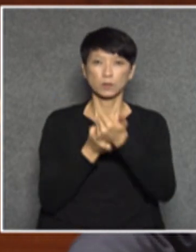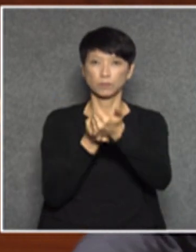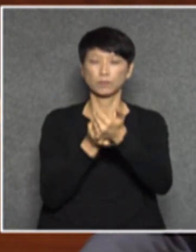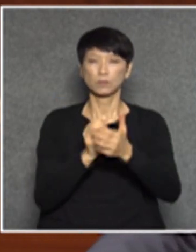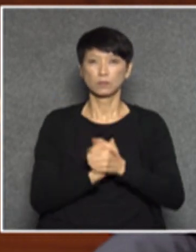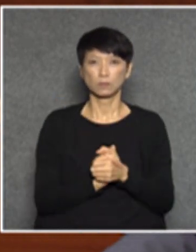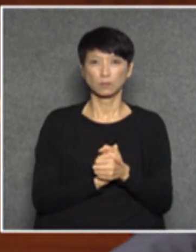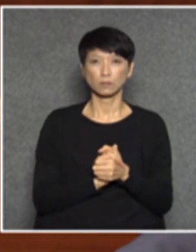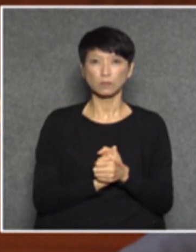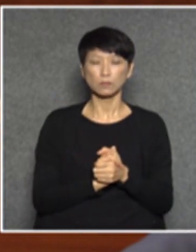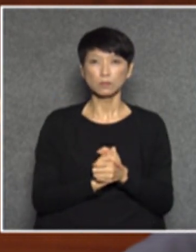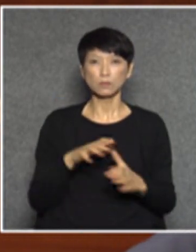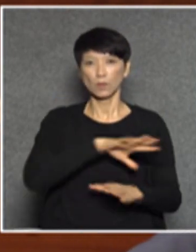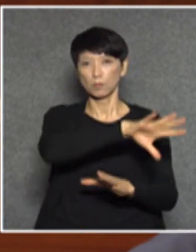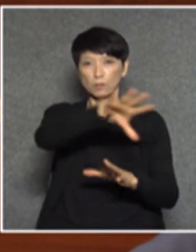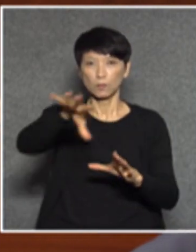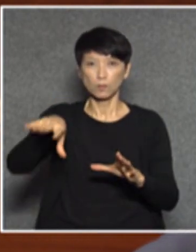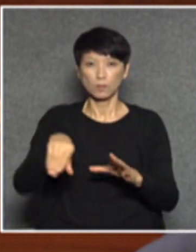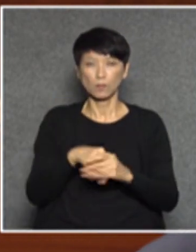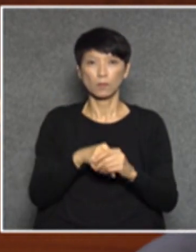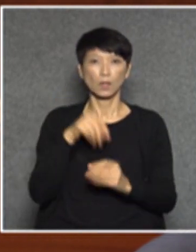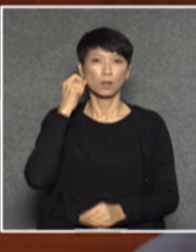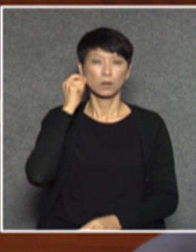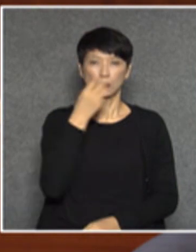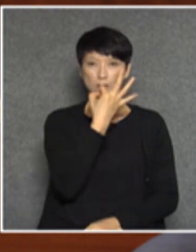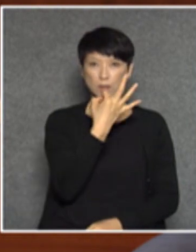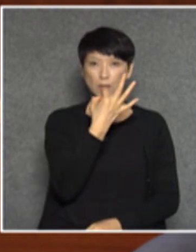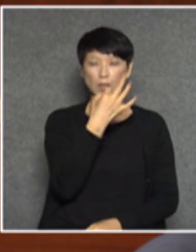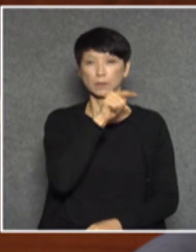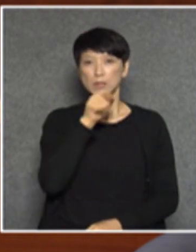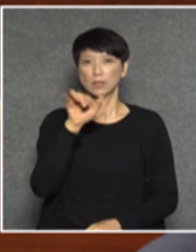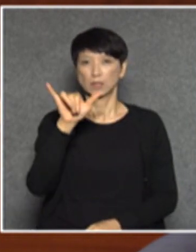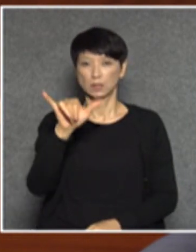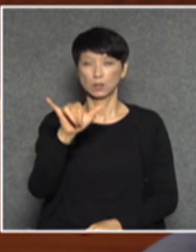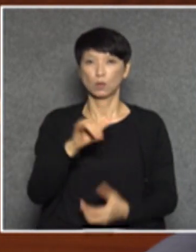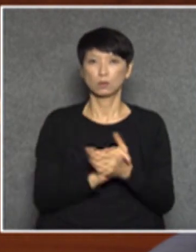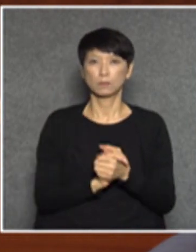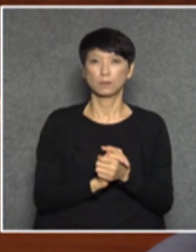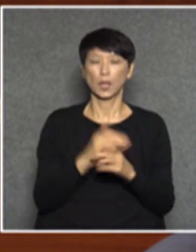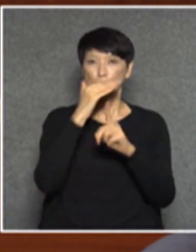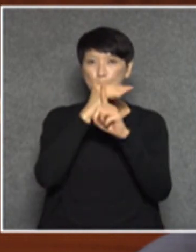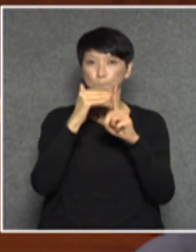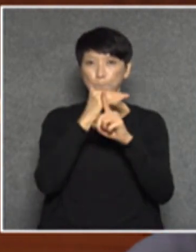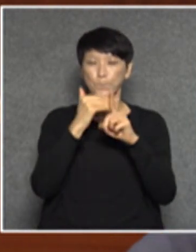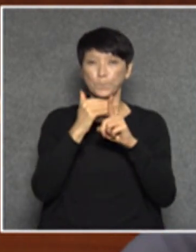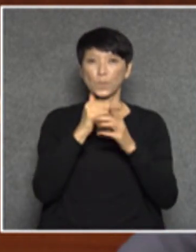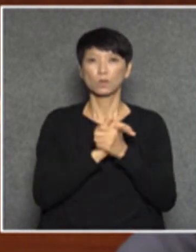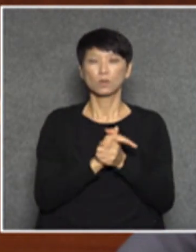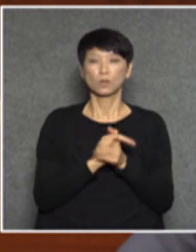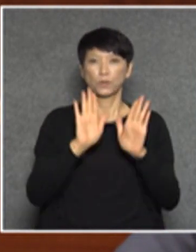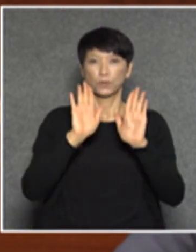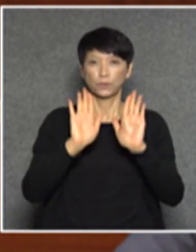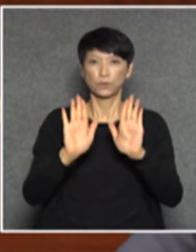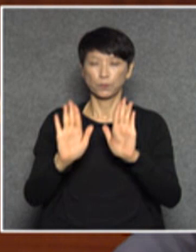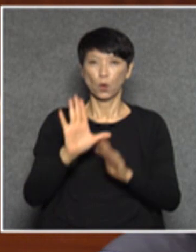蓋所有3至6歲的合資格兒童接受的半日制服務，全日制和長全制幼稚